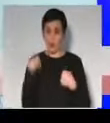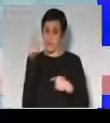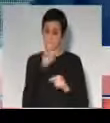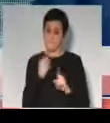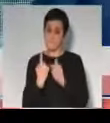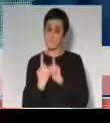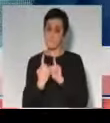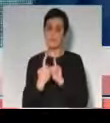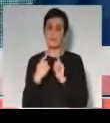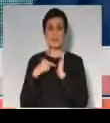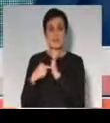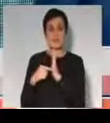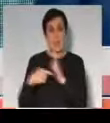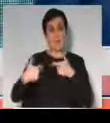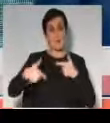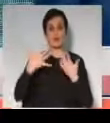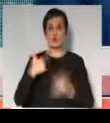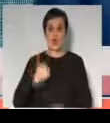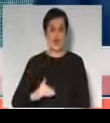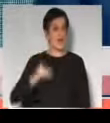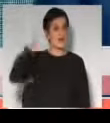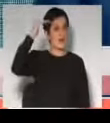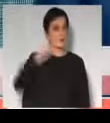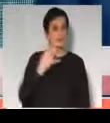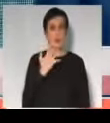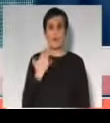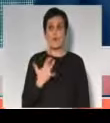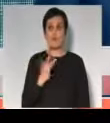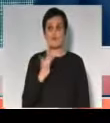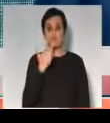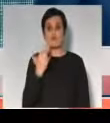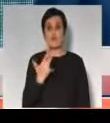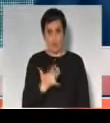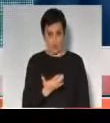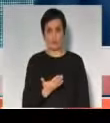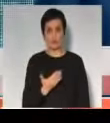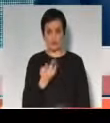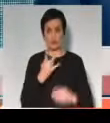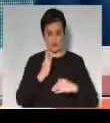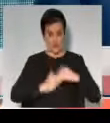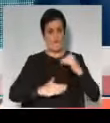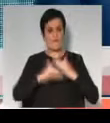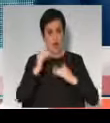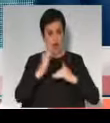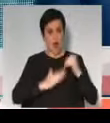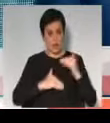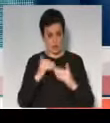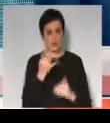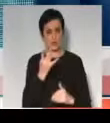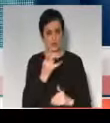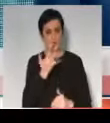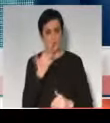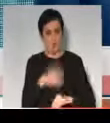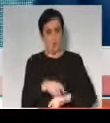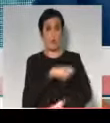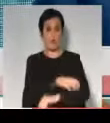მეც უნდა გავიზარდო პოლიტიკურად? ორი წუთი გაქვს ისე. პოლიტიკურად რა თქმა უნდა, კვალიფიციური პოლიტიკური პარტია უნდა გახდეთ და ამის შემდეგ რა